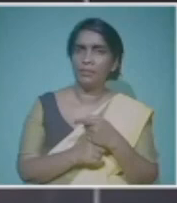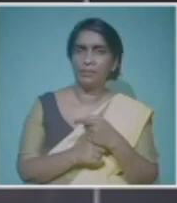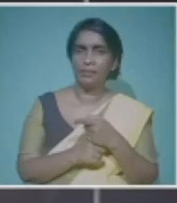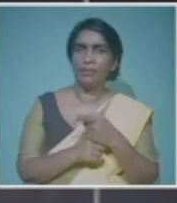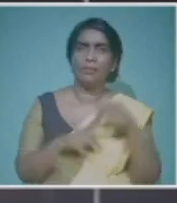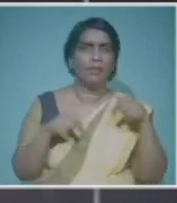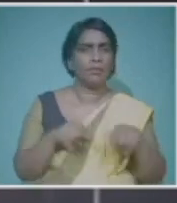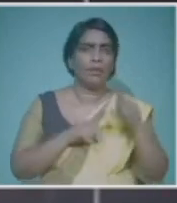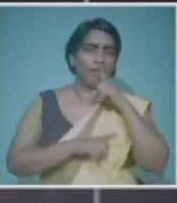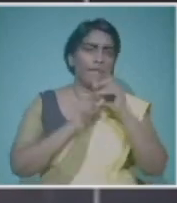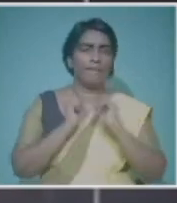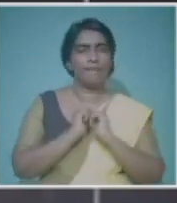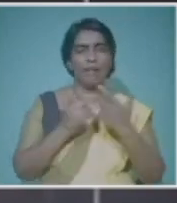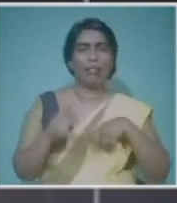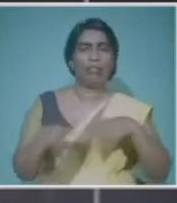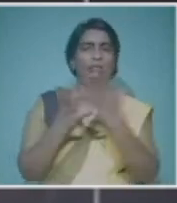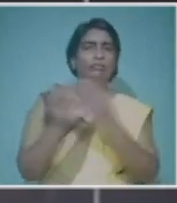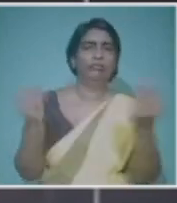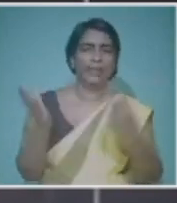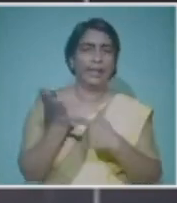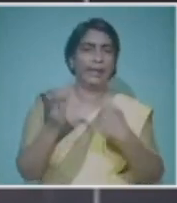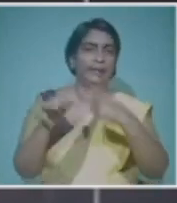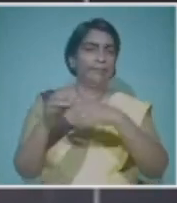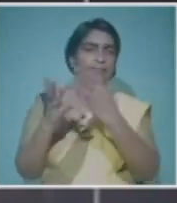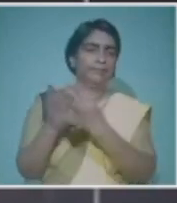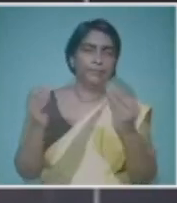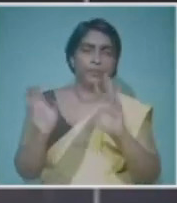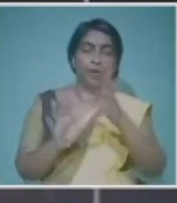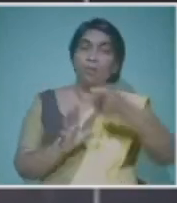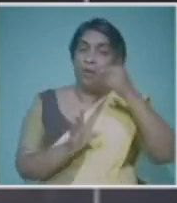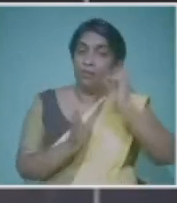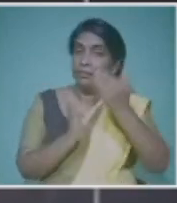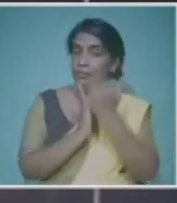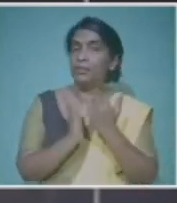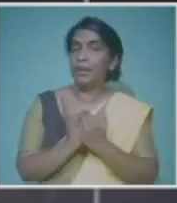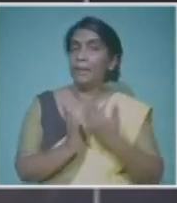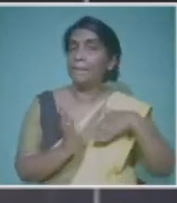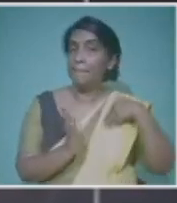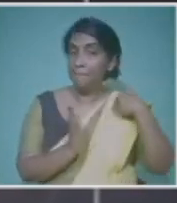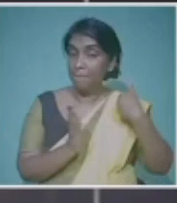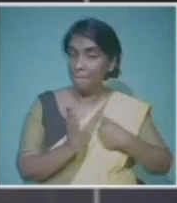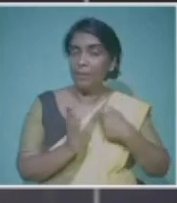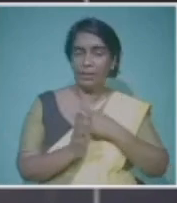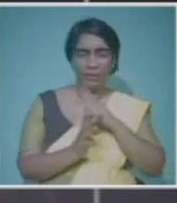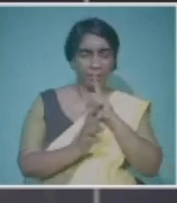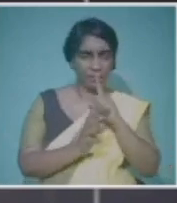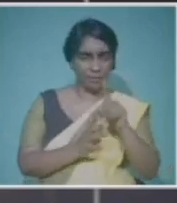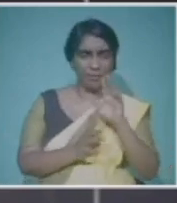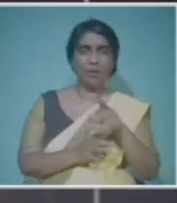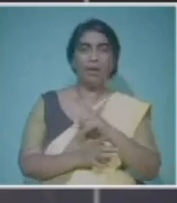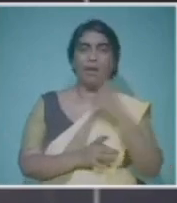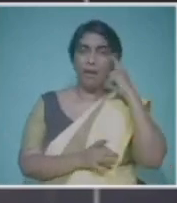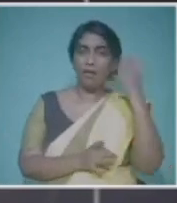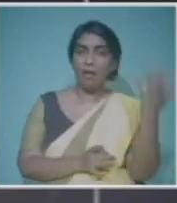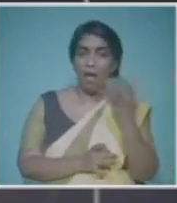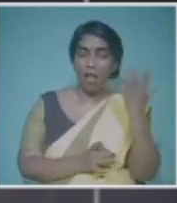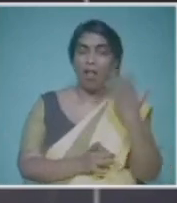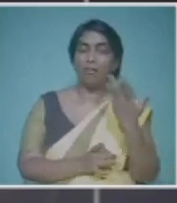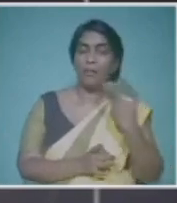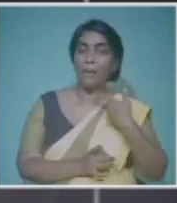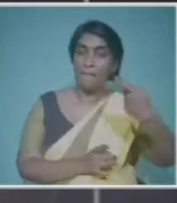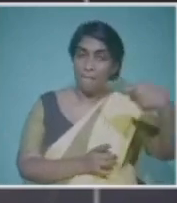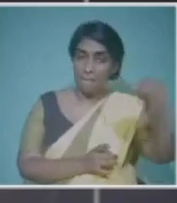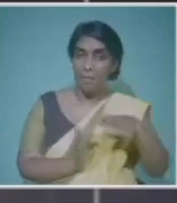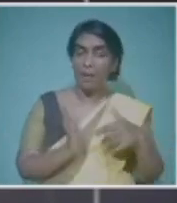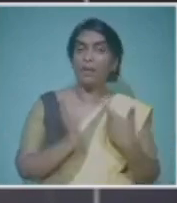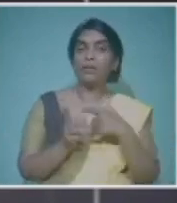ගැන තව කතා කරන්න දෙයක් නැහැ. නමුත් නිර්දේශ හැටියට මූලික නිර්දේශය වෙන්නේ ගල්ලංගුරු ප්‍රසම්පාදන